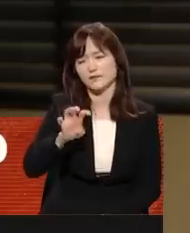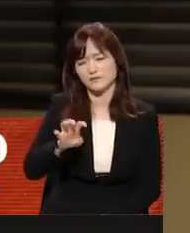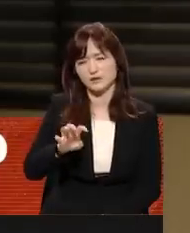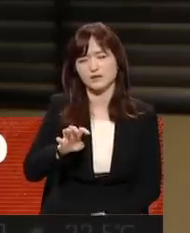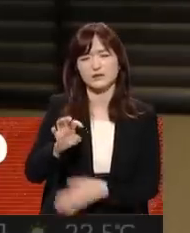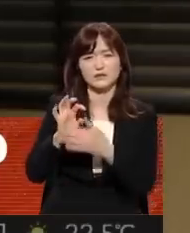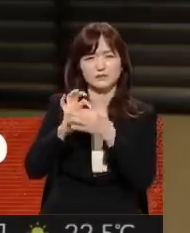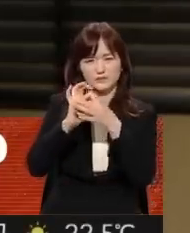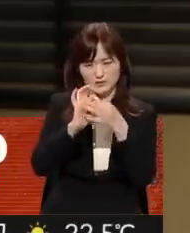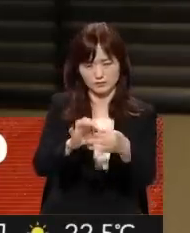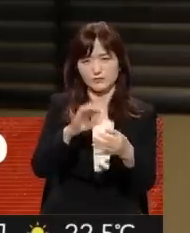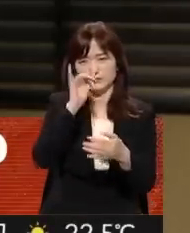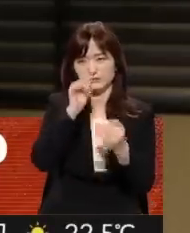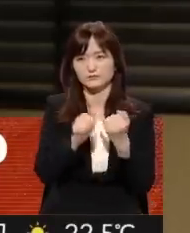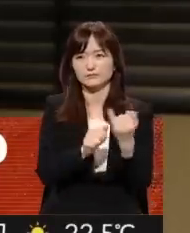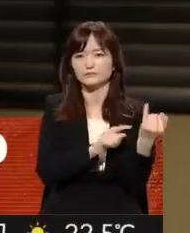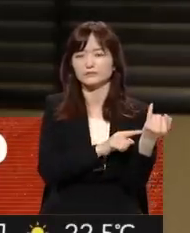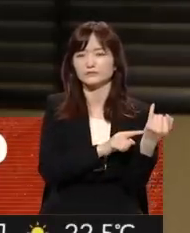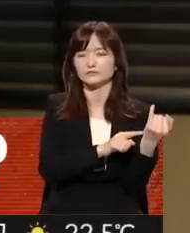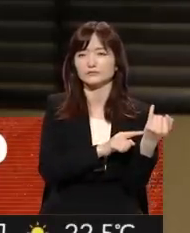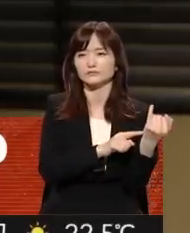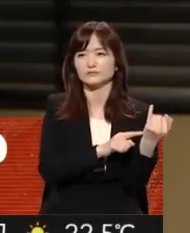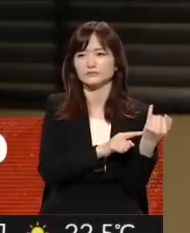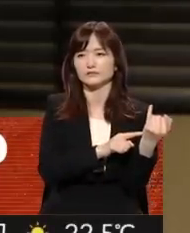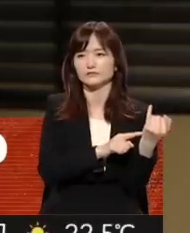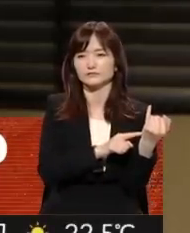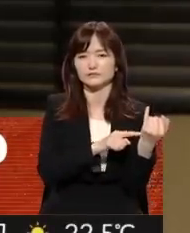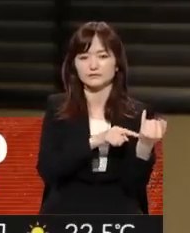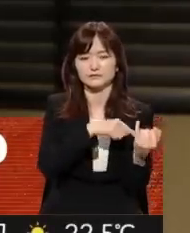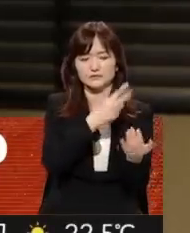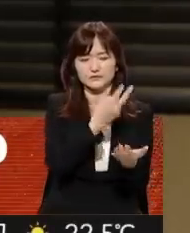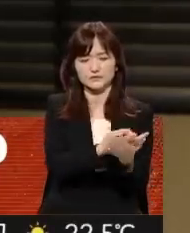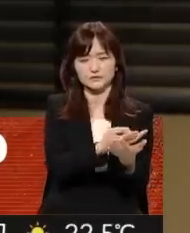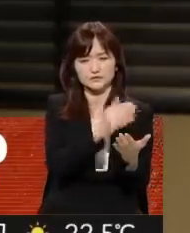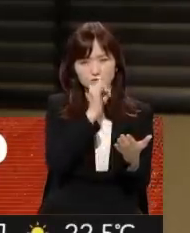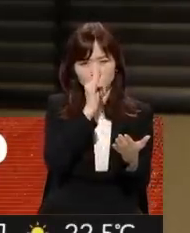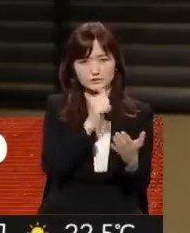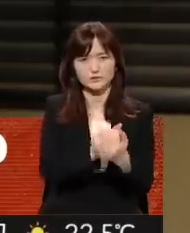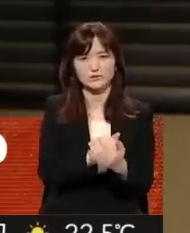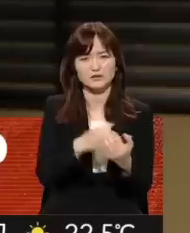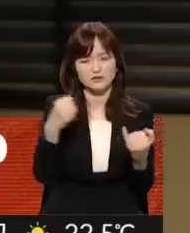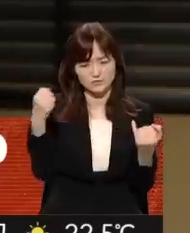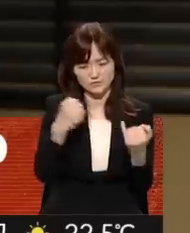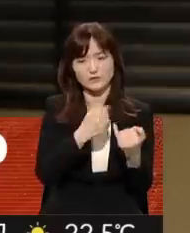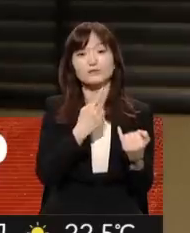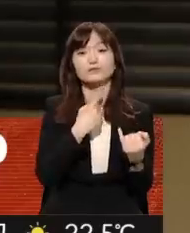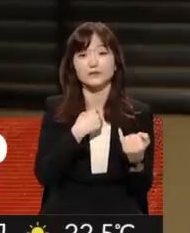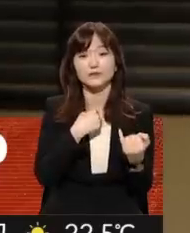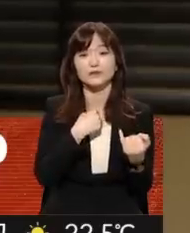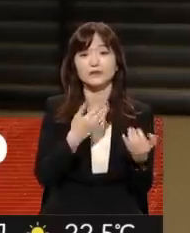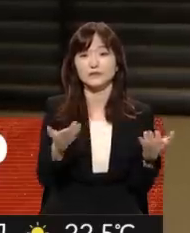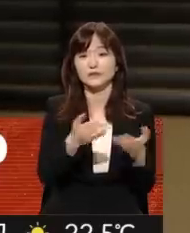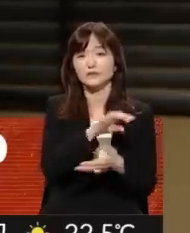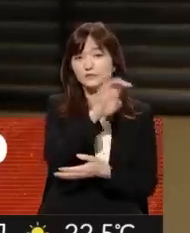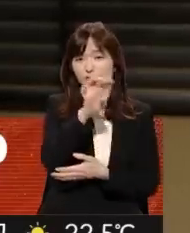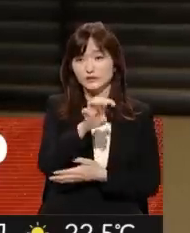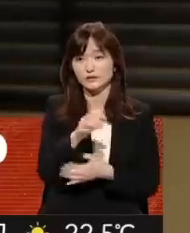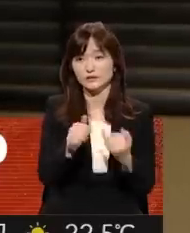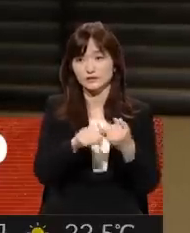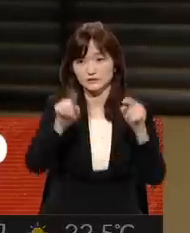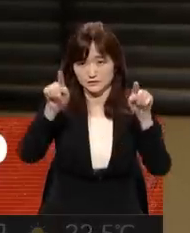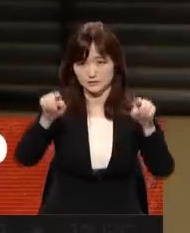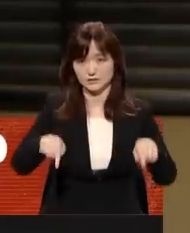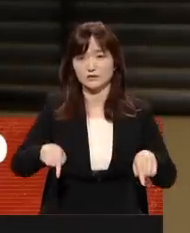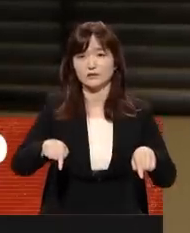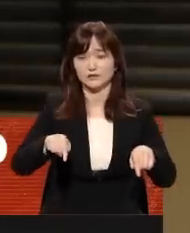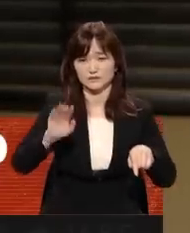끊었다가 하고 아내 같은 경우는 상당히 지금 그것 때문에 쓰러지기도 하고 뭐 폭행당하기도 하고 그런 게 반복되기 때문에 이혼 사유가 되는